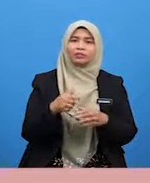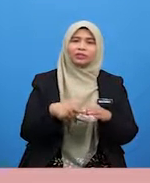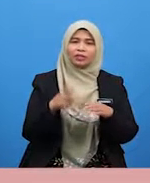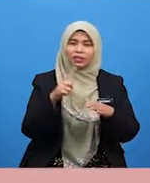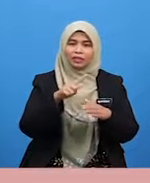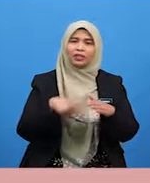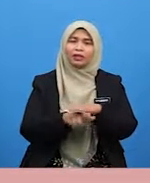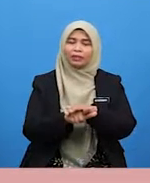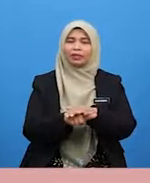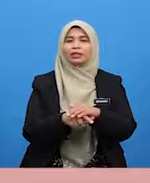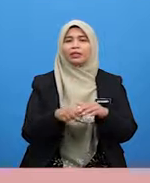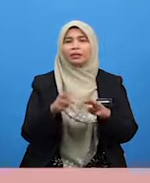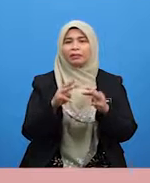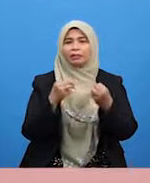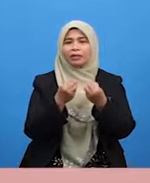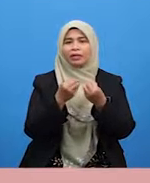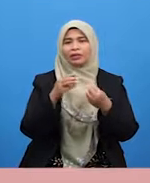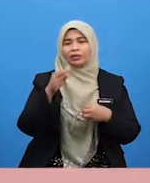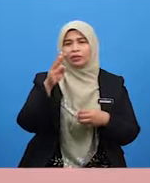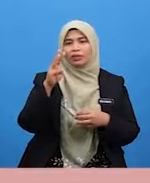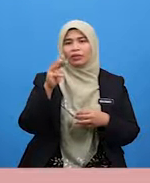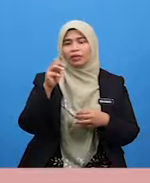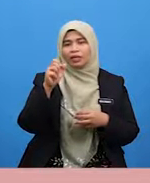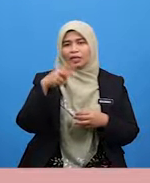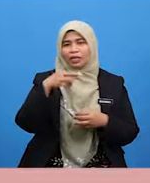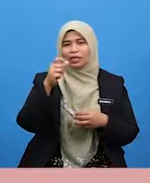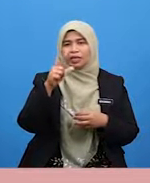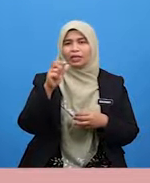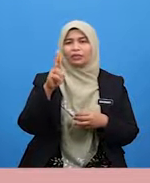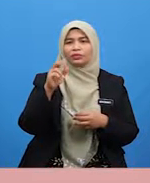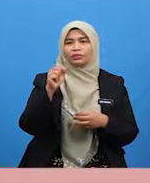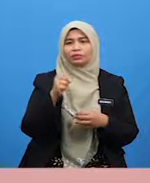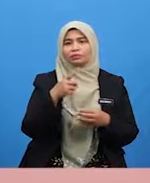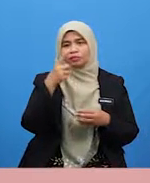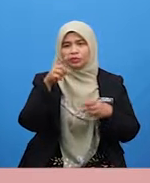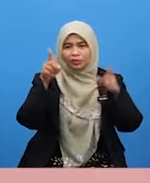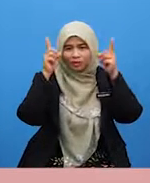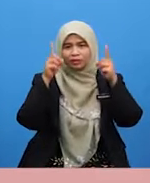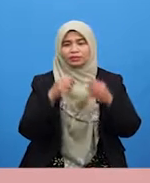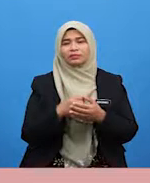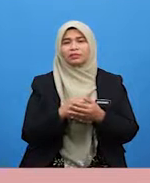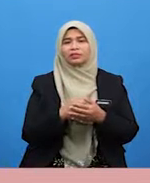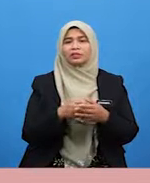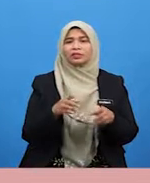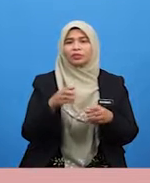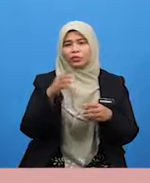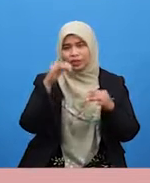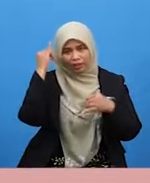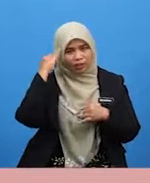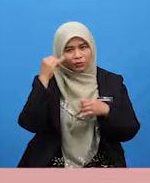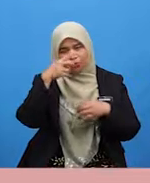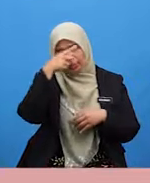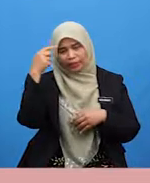halus dan dilakukan di luar hukum alam bagi mencapai tujuan tertentu atau dengan kata lain, ilmu